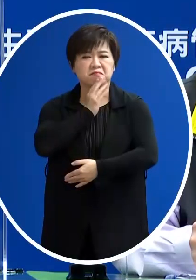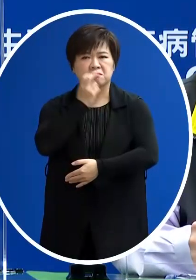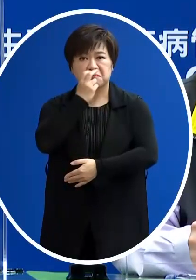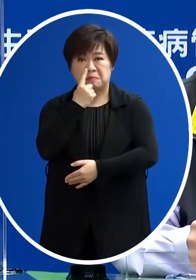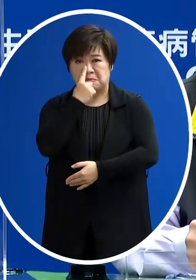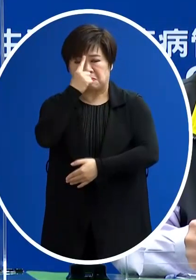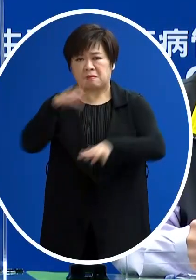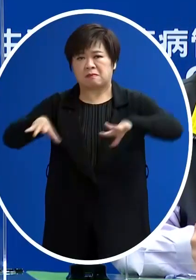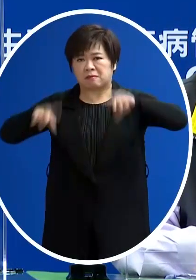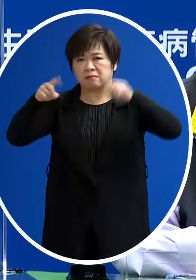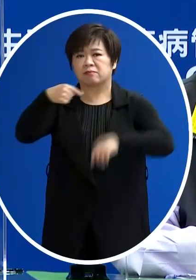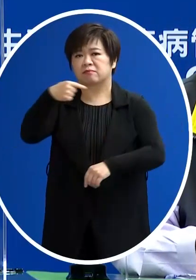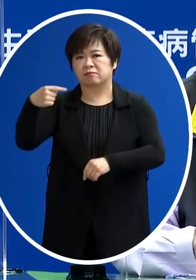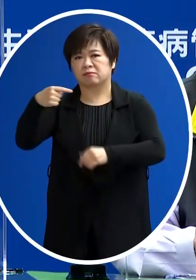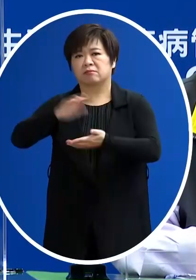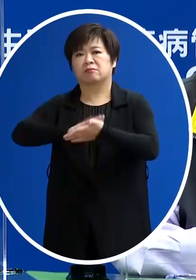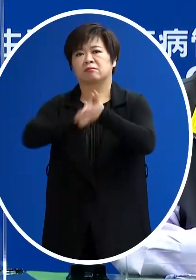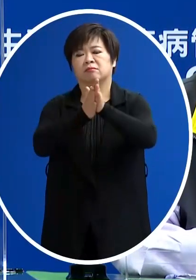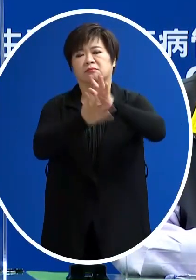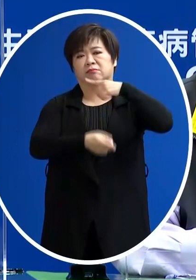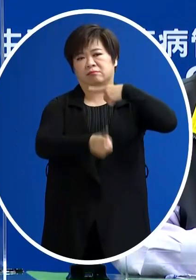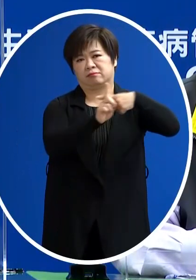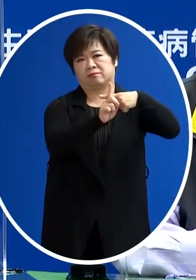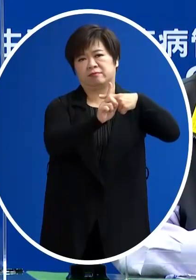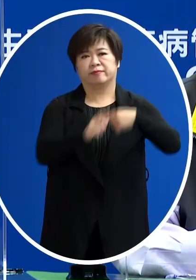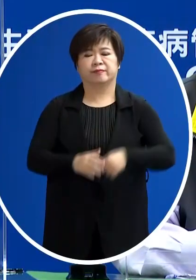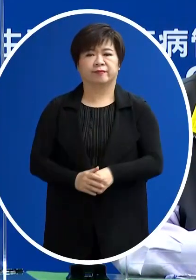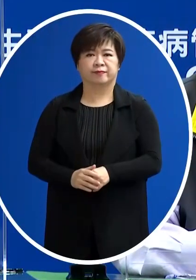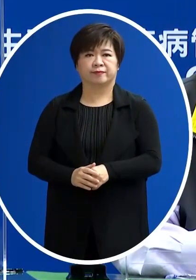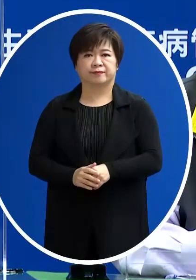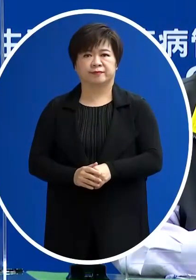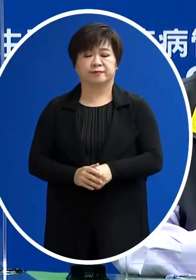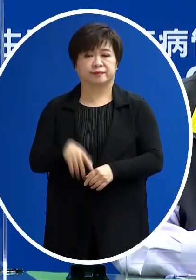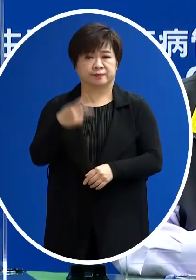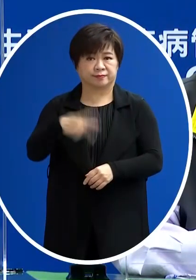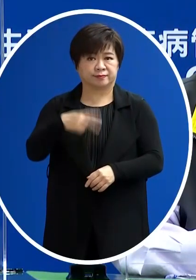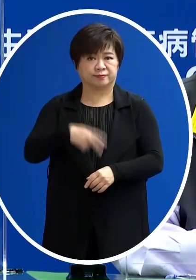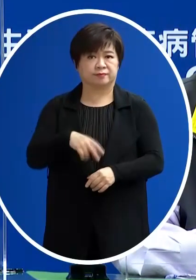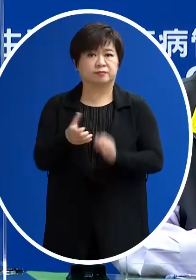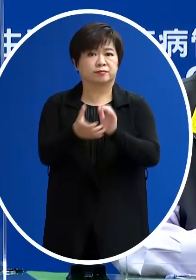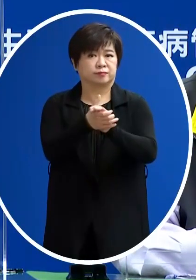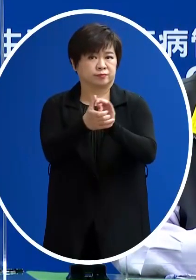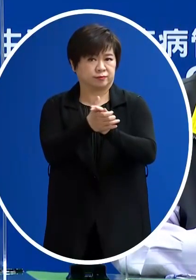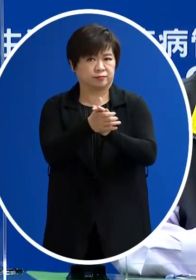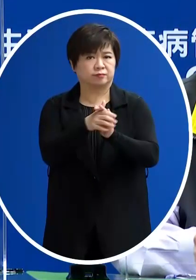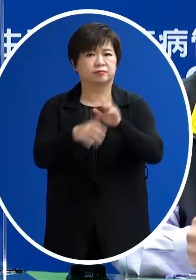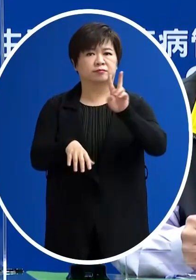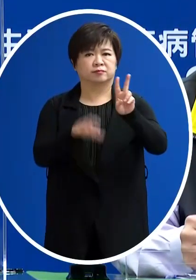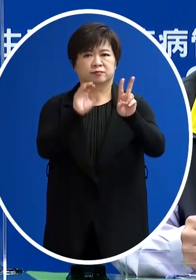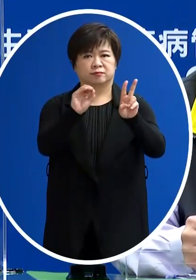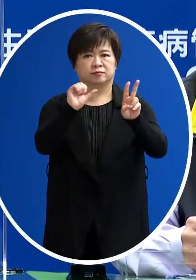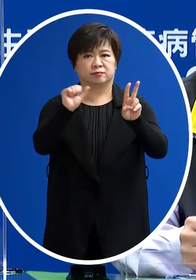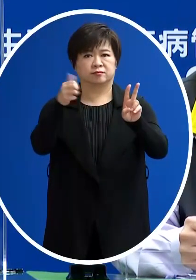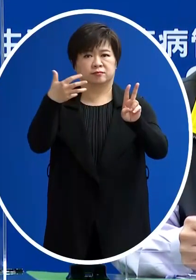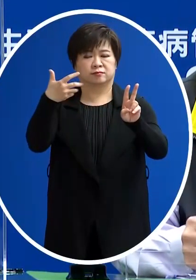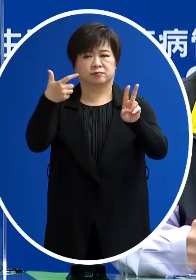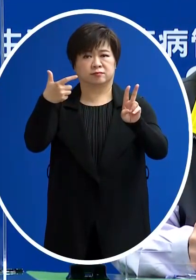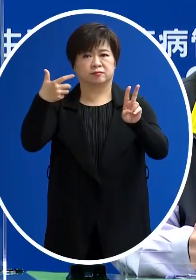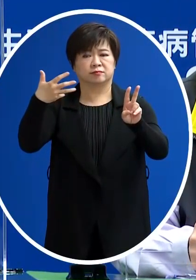阴性，那现在是转阳性。那另外是他的友人这个20563的友